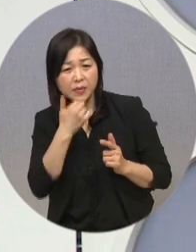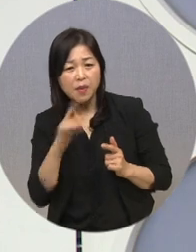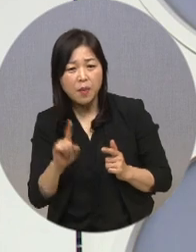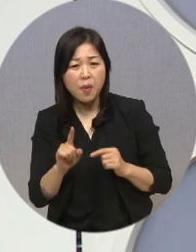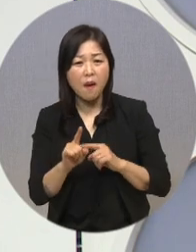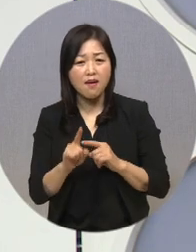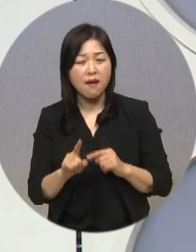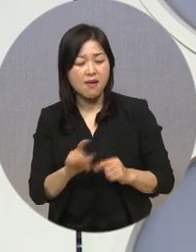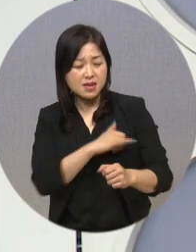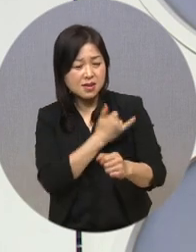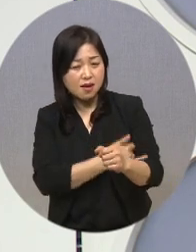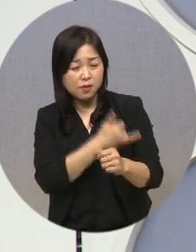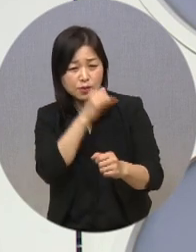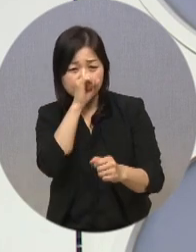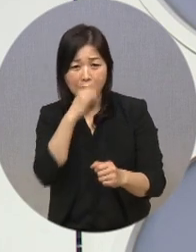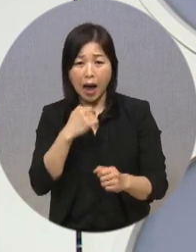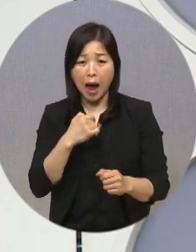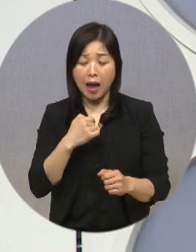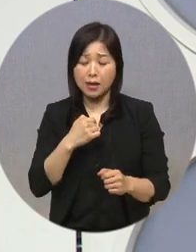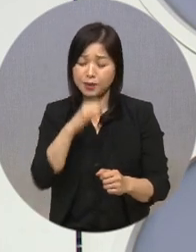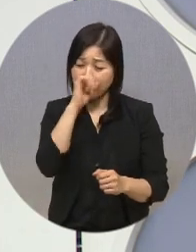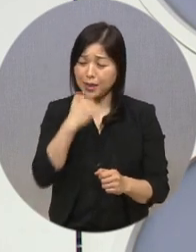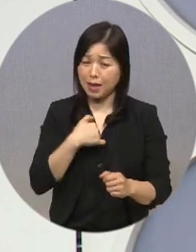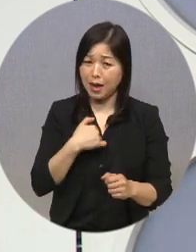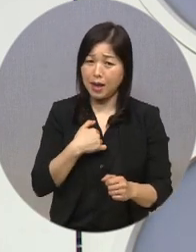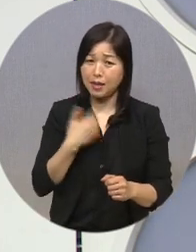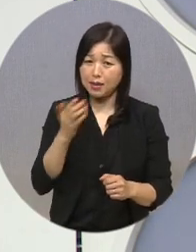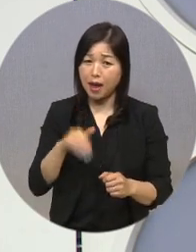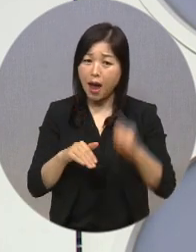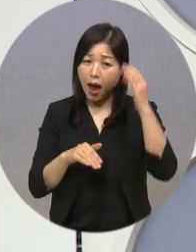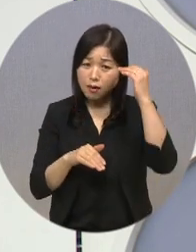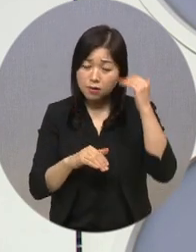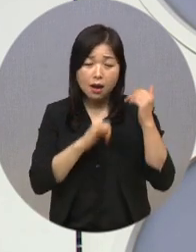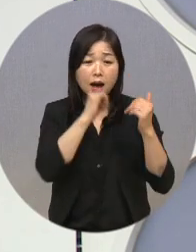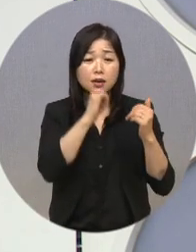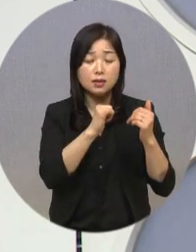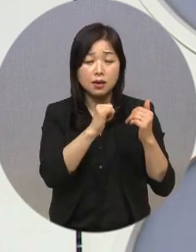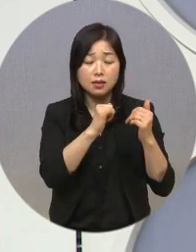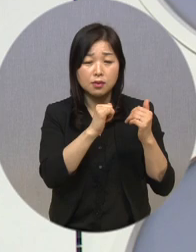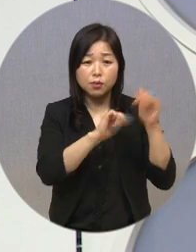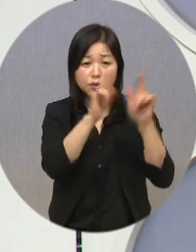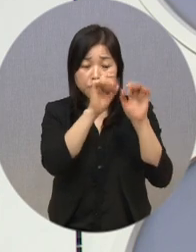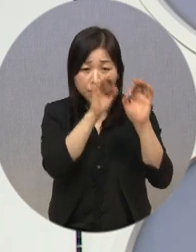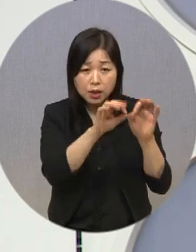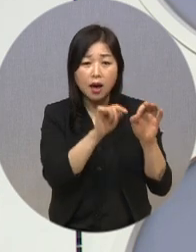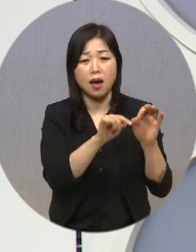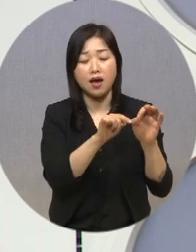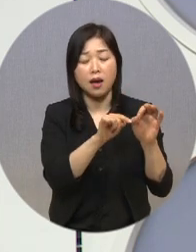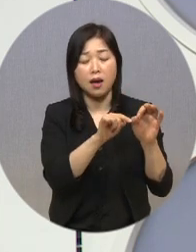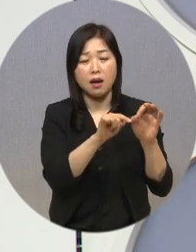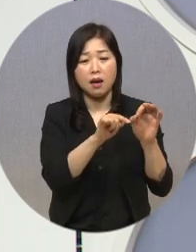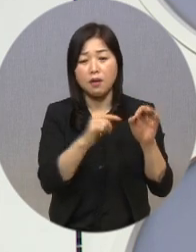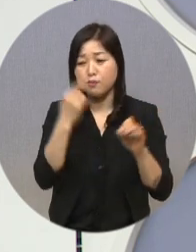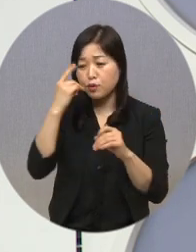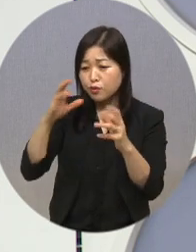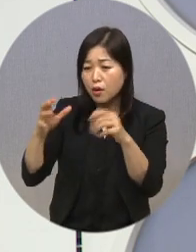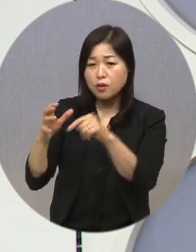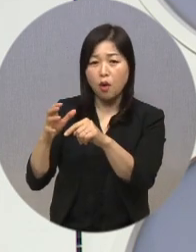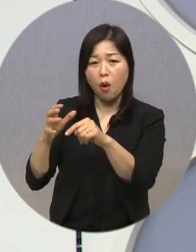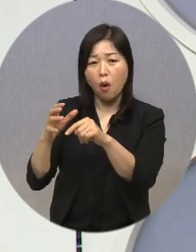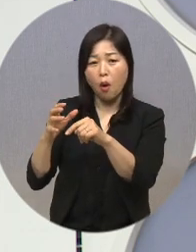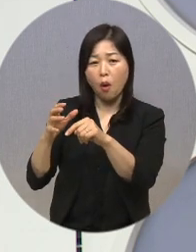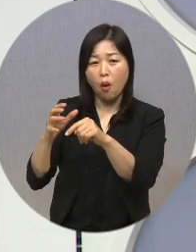인격이 적응이 아닌데 한국에서는 극하나는 것만 보다가 그래서 그런지